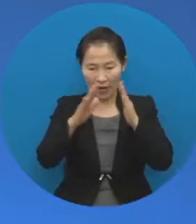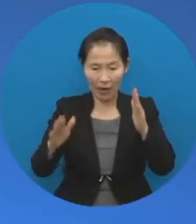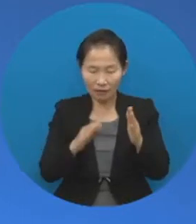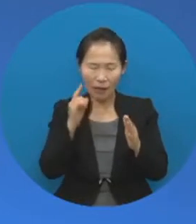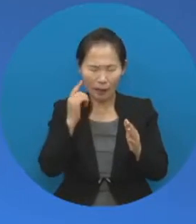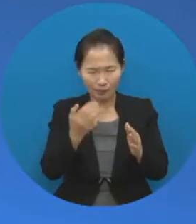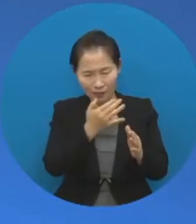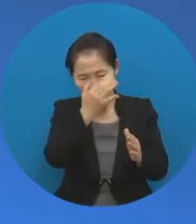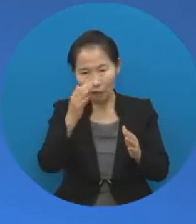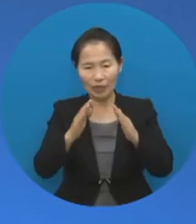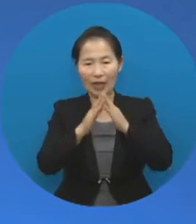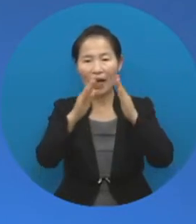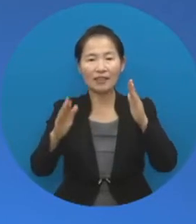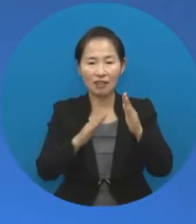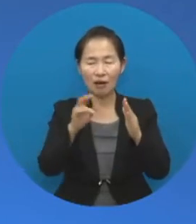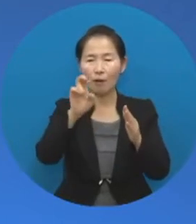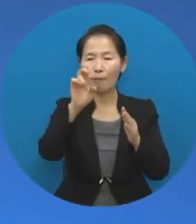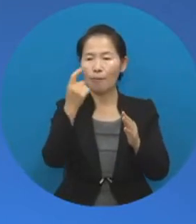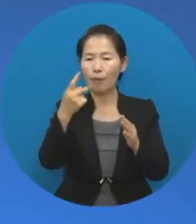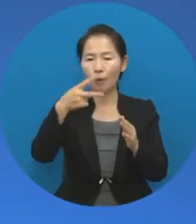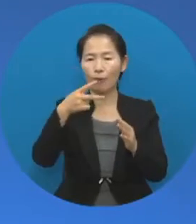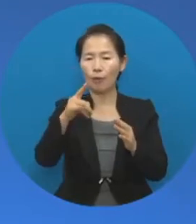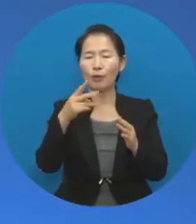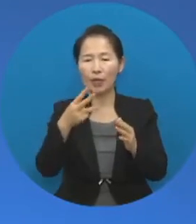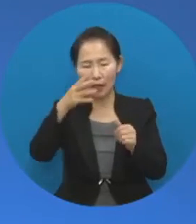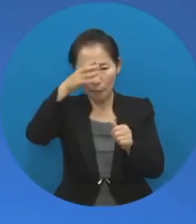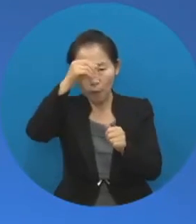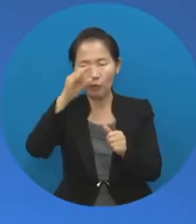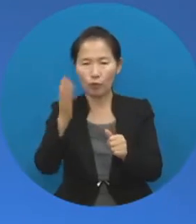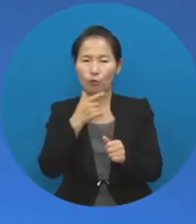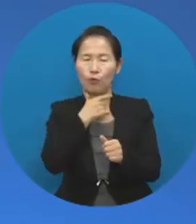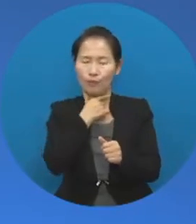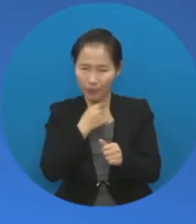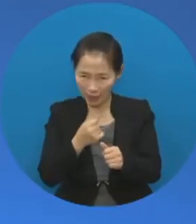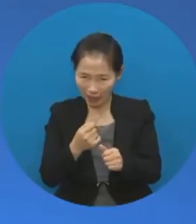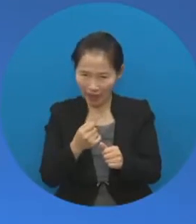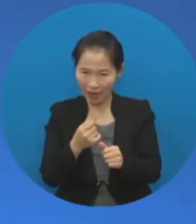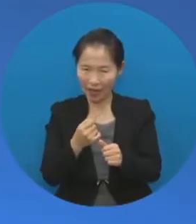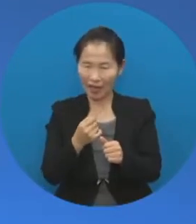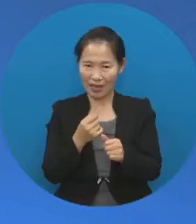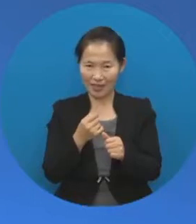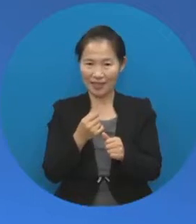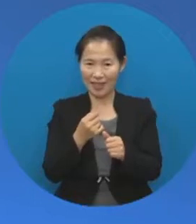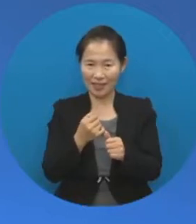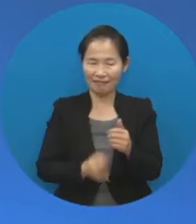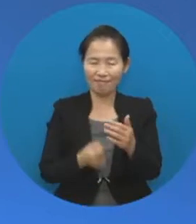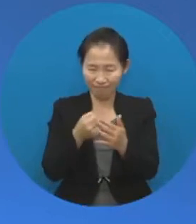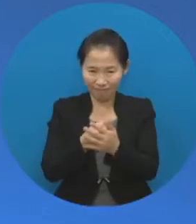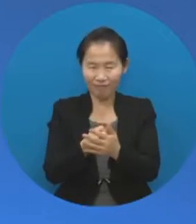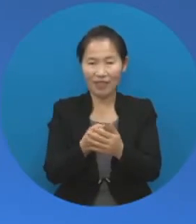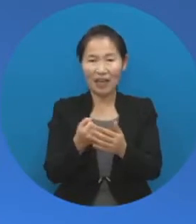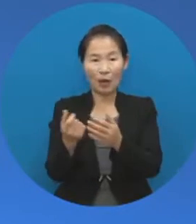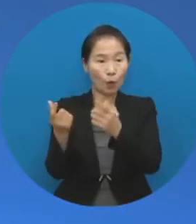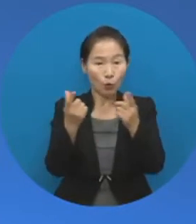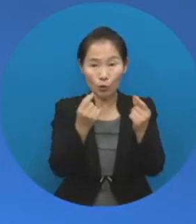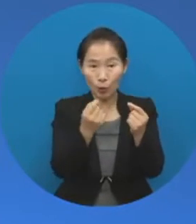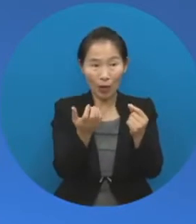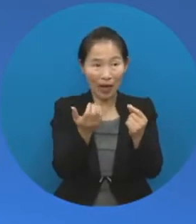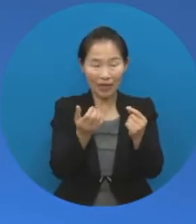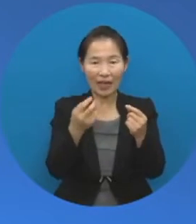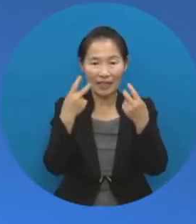그렇게 생각하고 성경 말씀을 읽어보니까 아까 저희 공동 기도문도 저 너무 은혜 받았어요. 너무 좋더라고요.